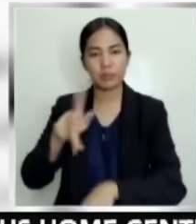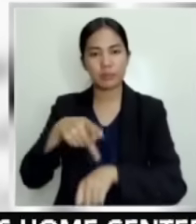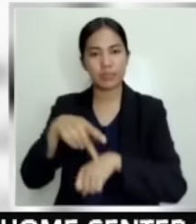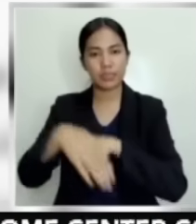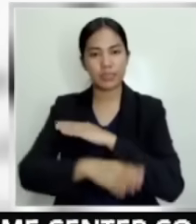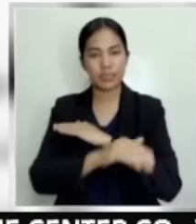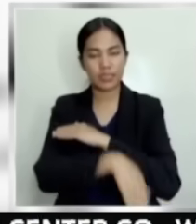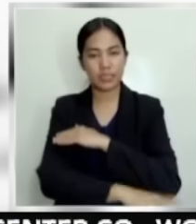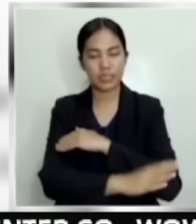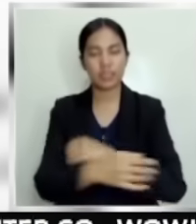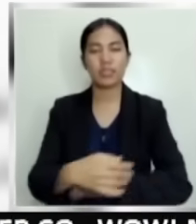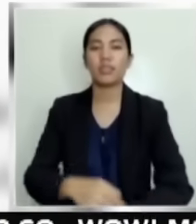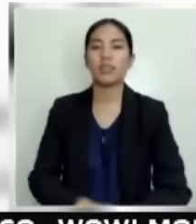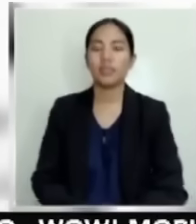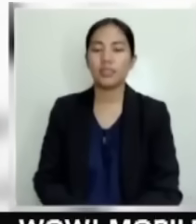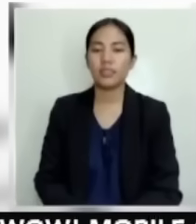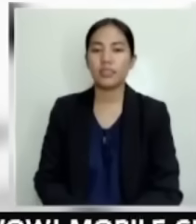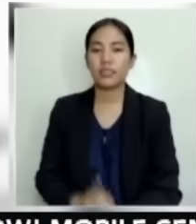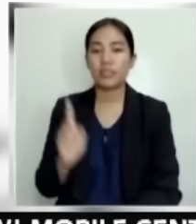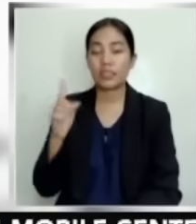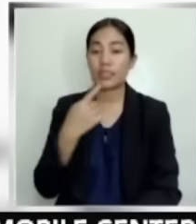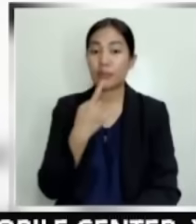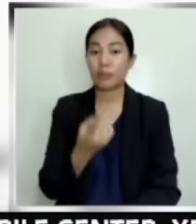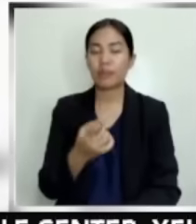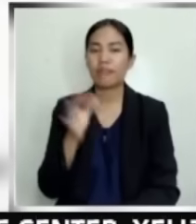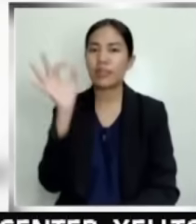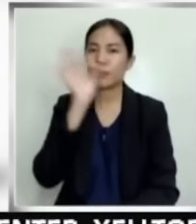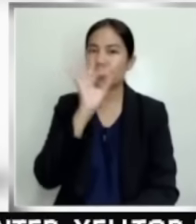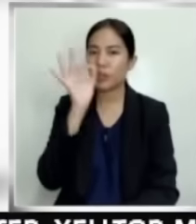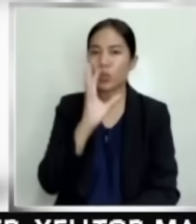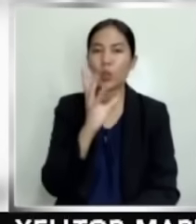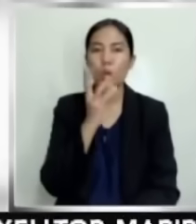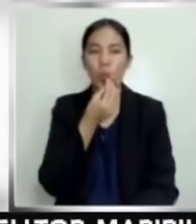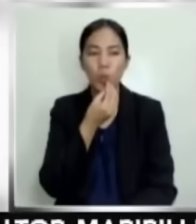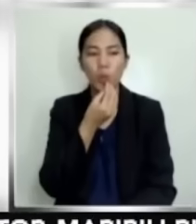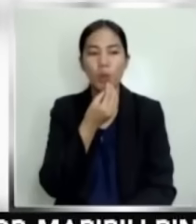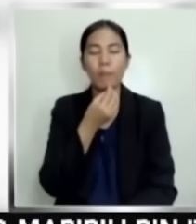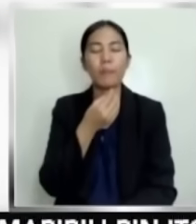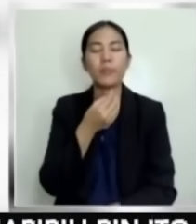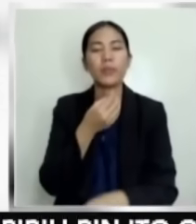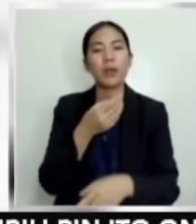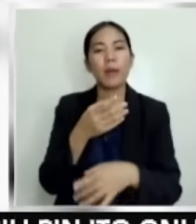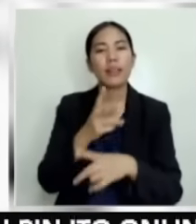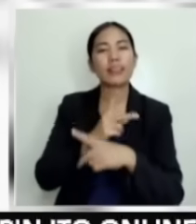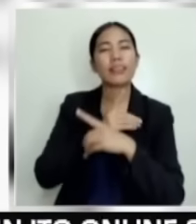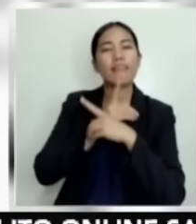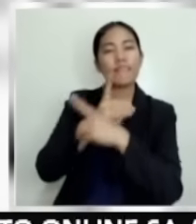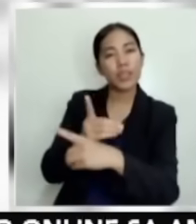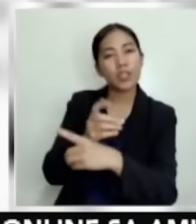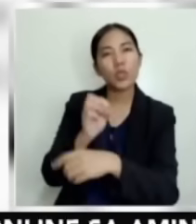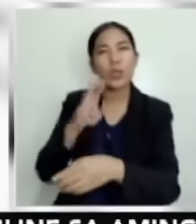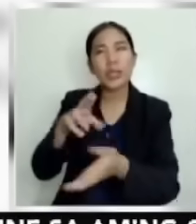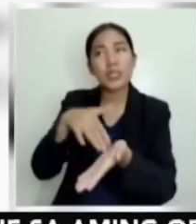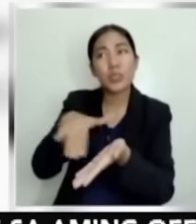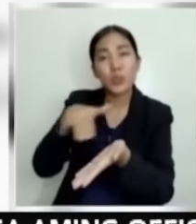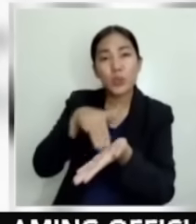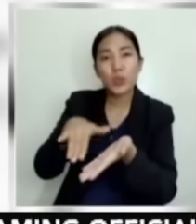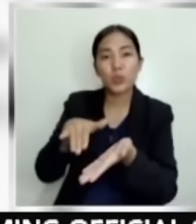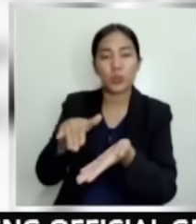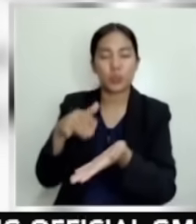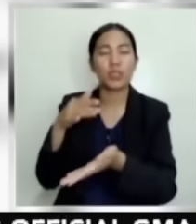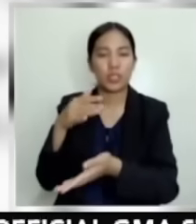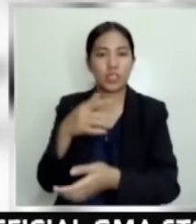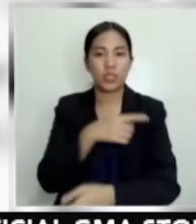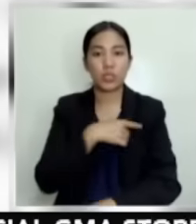Jay Tariela, traidor daw ang mga Pilipinong dumidepensa o gumagawaan niya ng palusot para sa China kasunod ng insidente sa